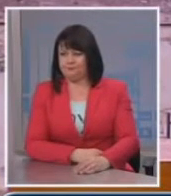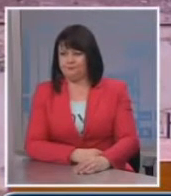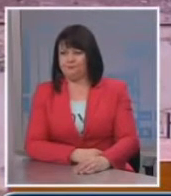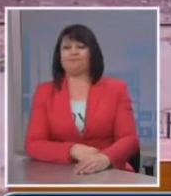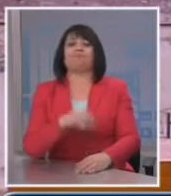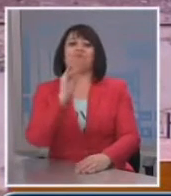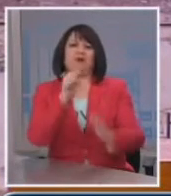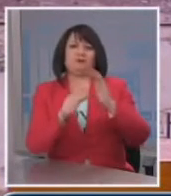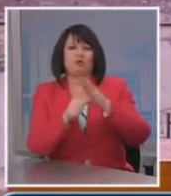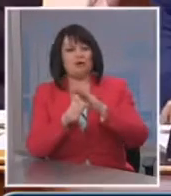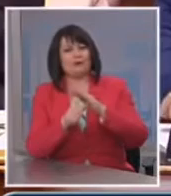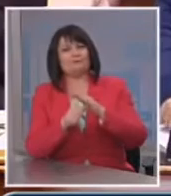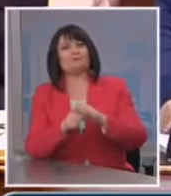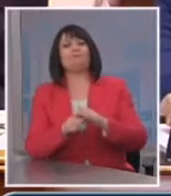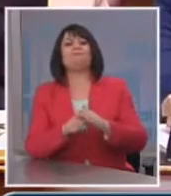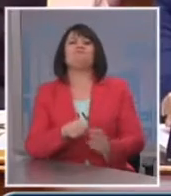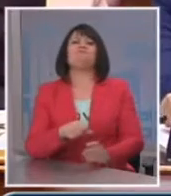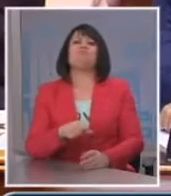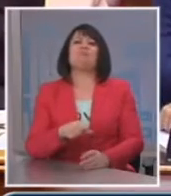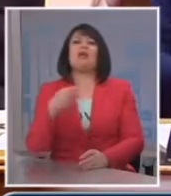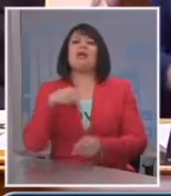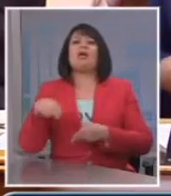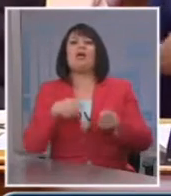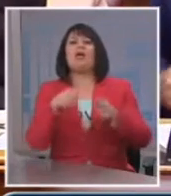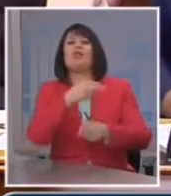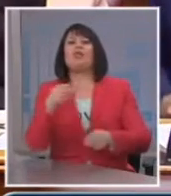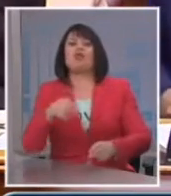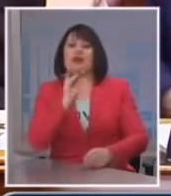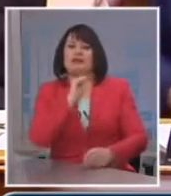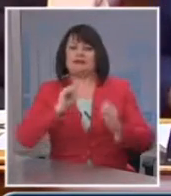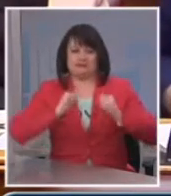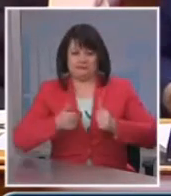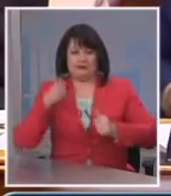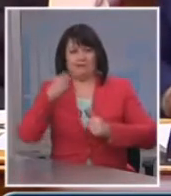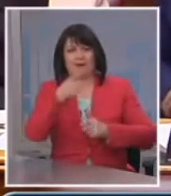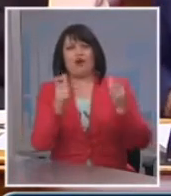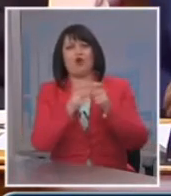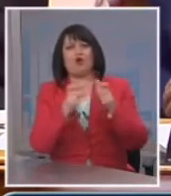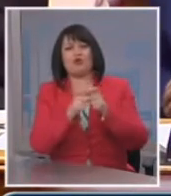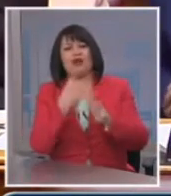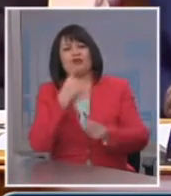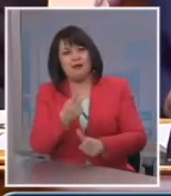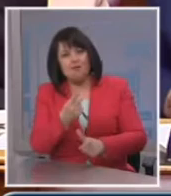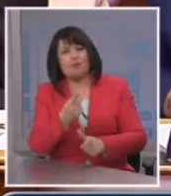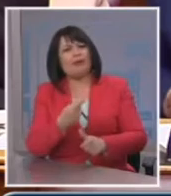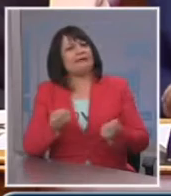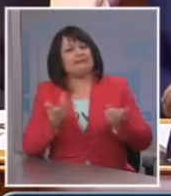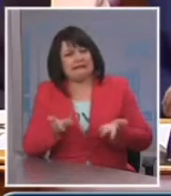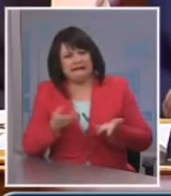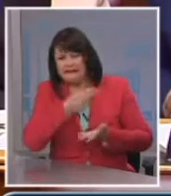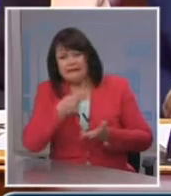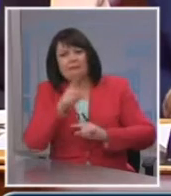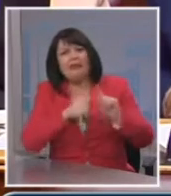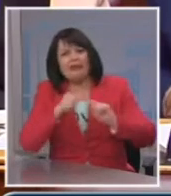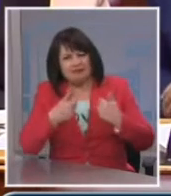Κύριε Πρόεδρε, ρώτησε ο κύριος Θεοδωράκης αν τολμάμε να πάμε στα μέρη μας χωρίς να δηλώσουμε κοψοχέριδες.